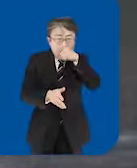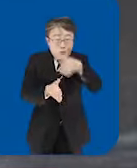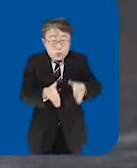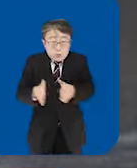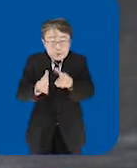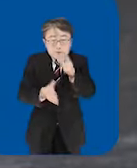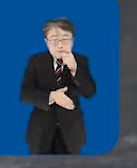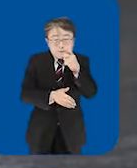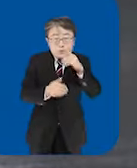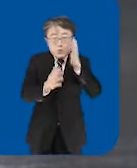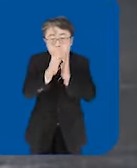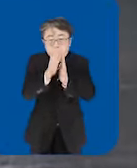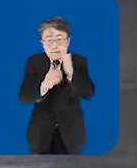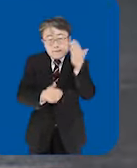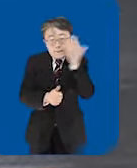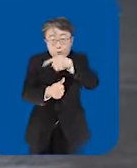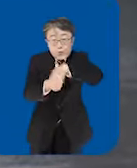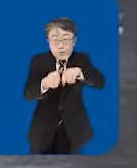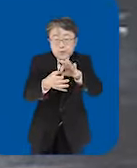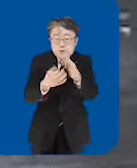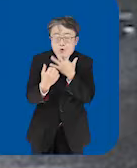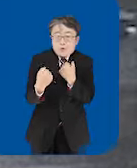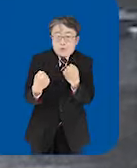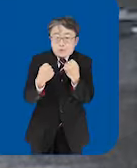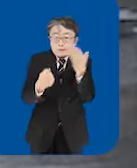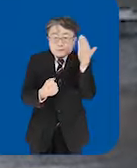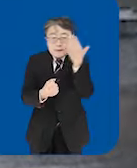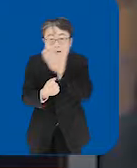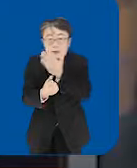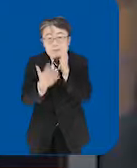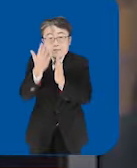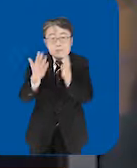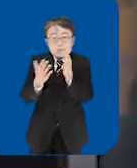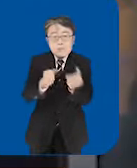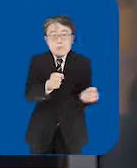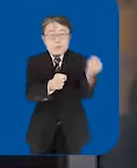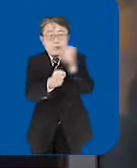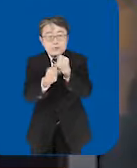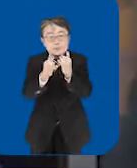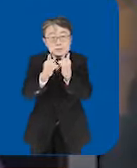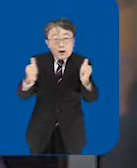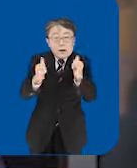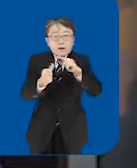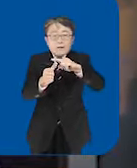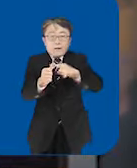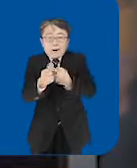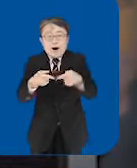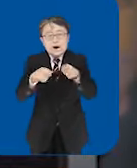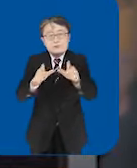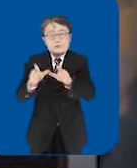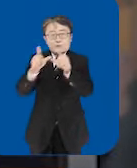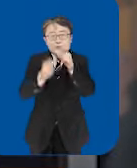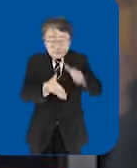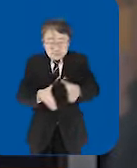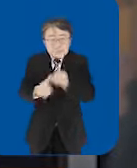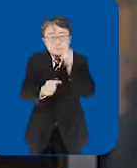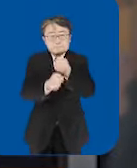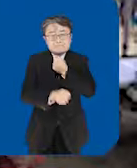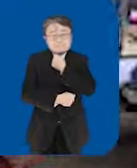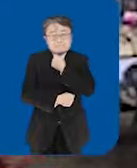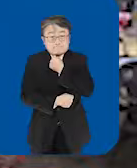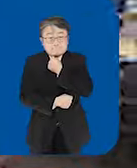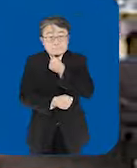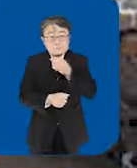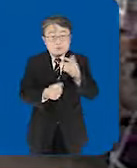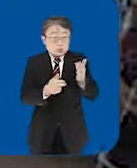대해서 수생식물과 환경 정비를 통해서 건강한 생태화천을 회복을 해서 인간과 자연이 함께 누릴 수 있는 그런 도랑으로 만들고자 합니다